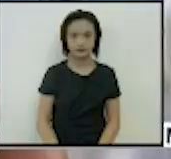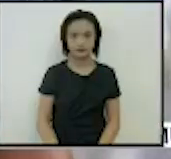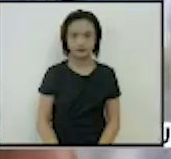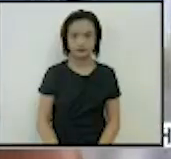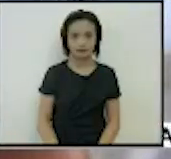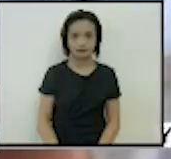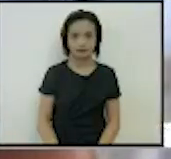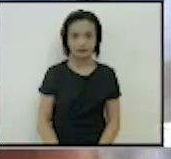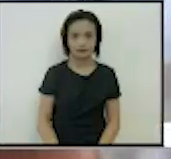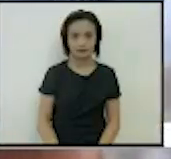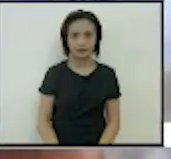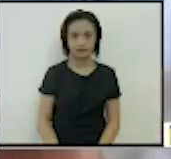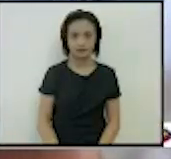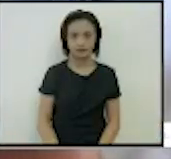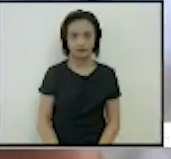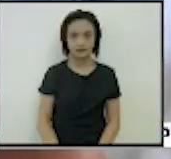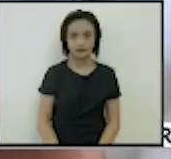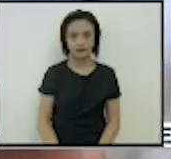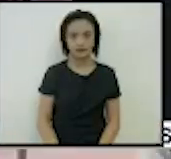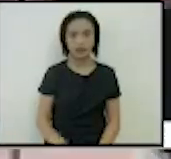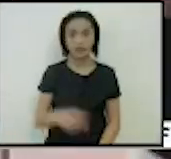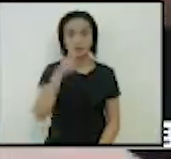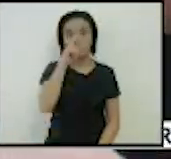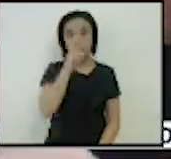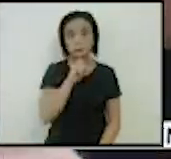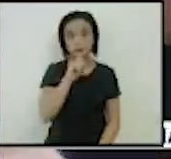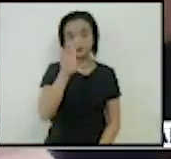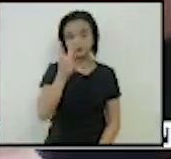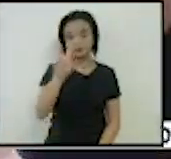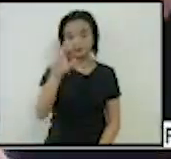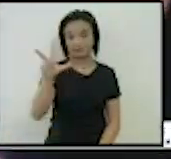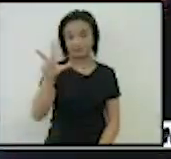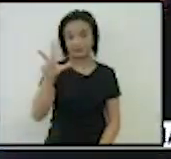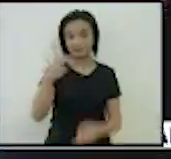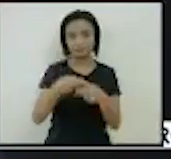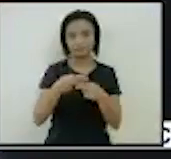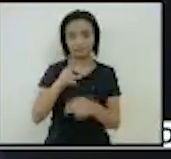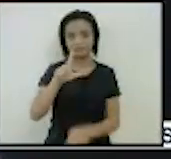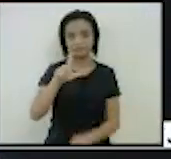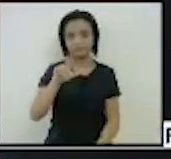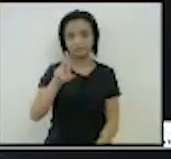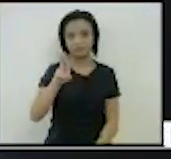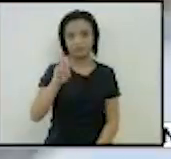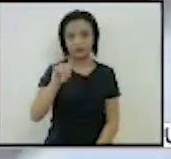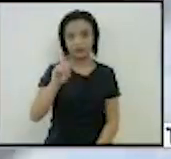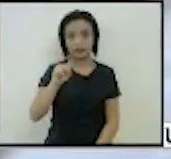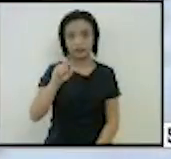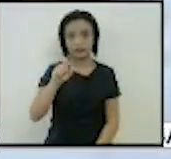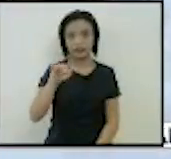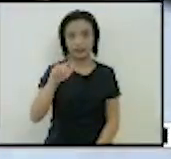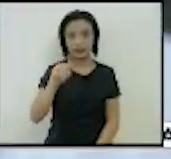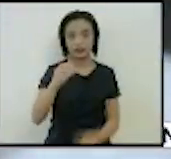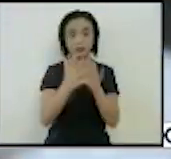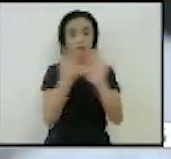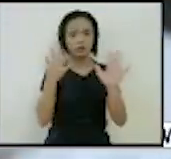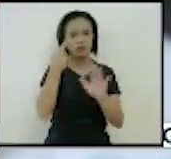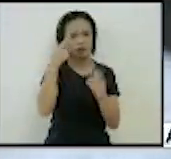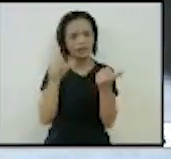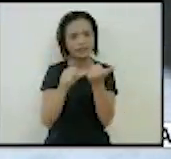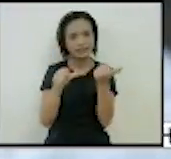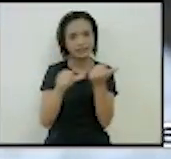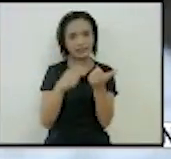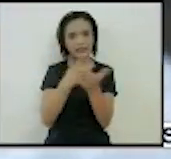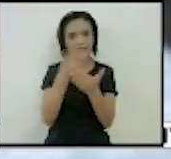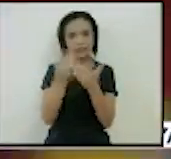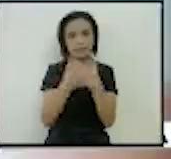Isa ang 63 anyos na si Tatay Luisito sa pumila sa assisted SIM card registration. Kahit gamit pa niya ay dikipad